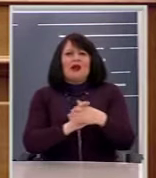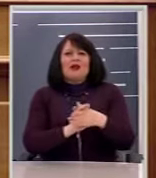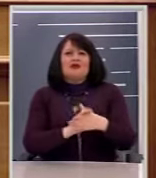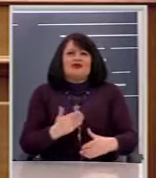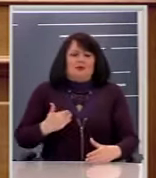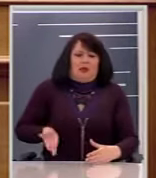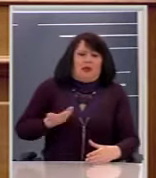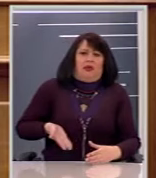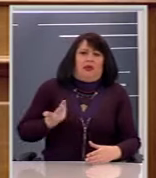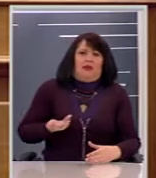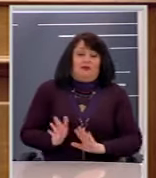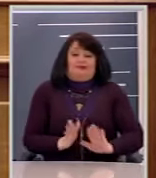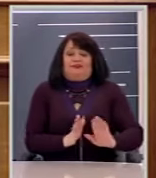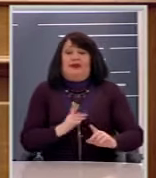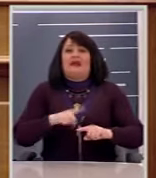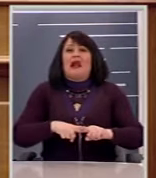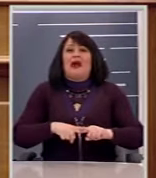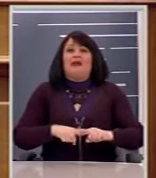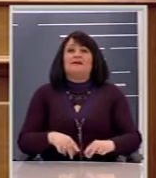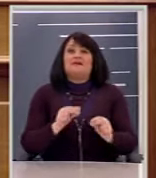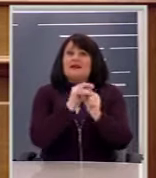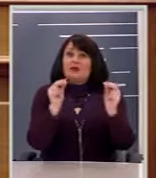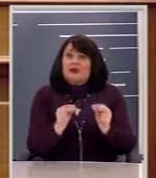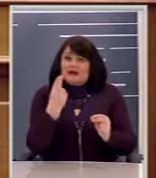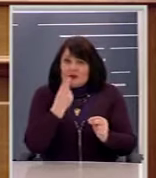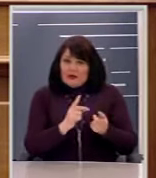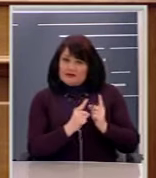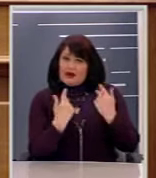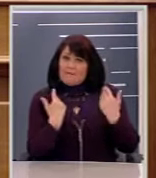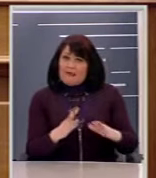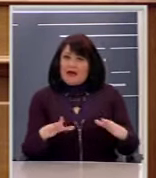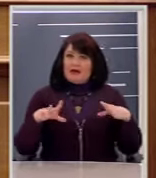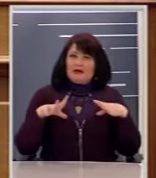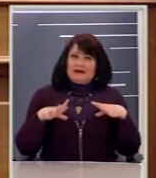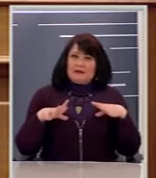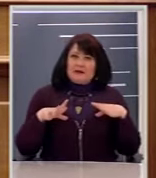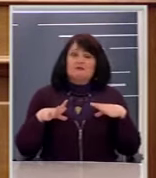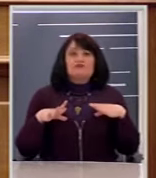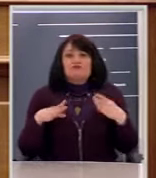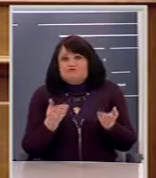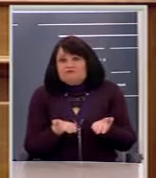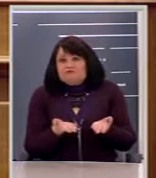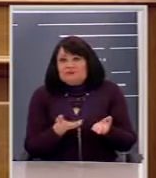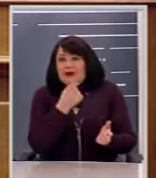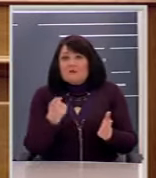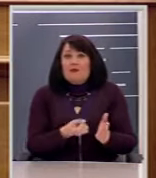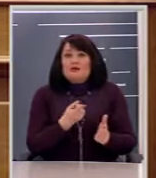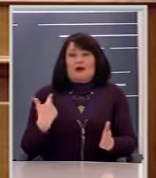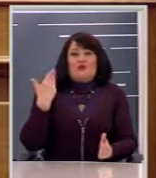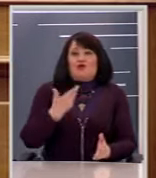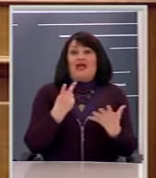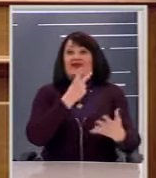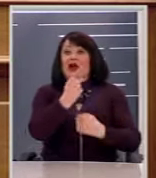πετάξει όλους απ' έξω. Και τελικά η συμφωνία έκλεισε. Τελικά, για πρώτη φορά μετά από 7